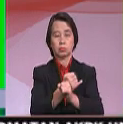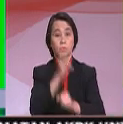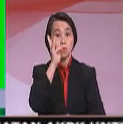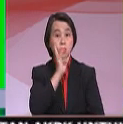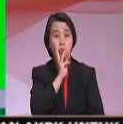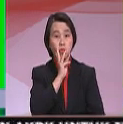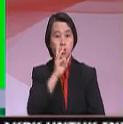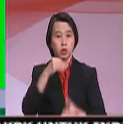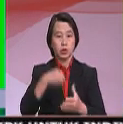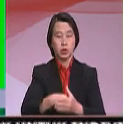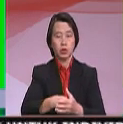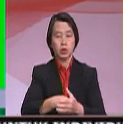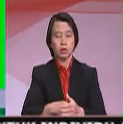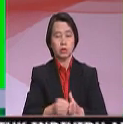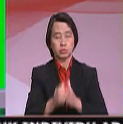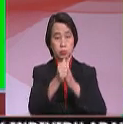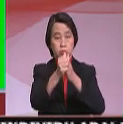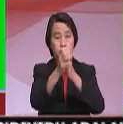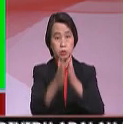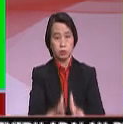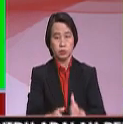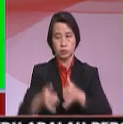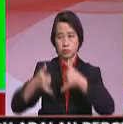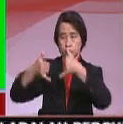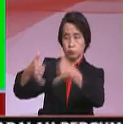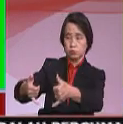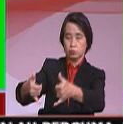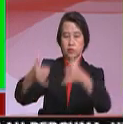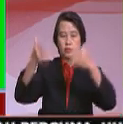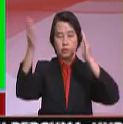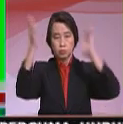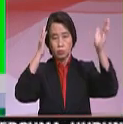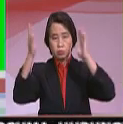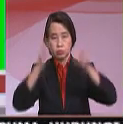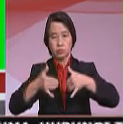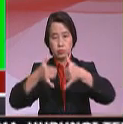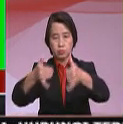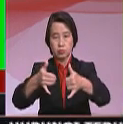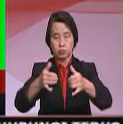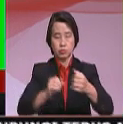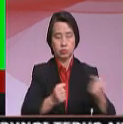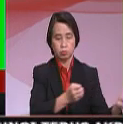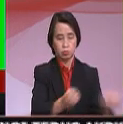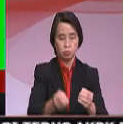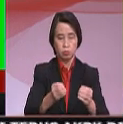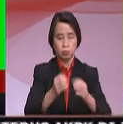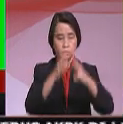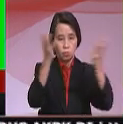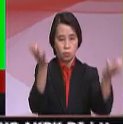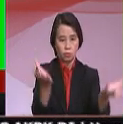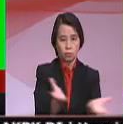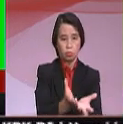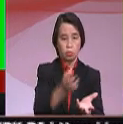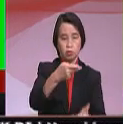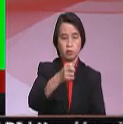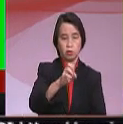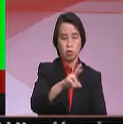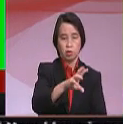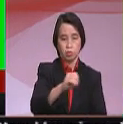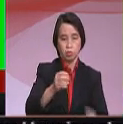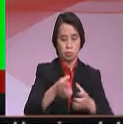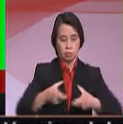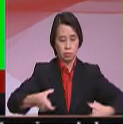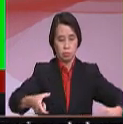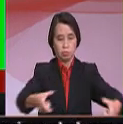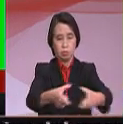in HR Leadership Awards sempena Majlis Malaysia Leadership Awards Anjuran World HRD Congress ke-28